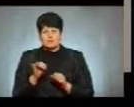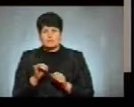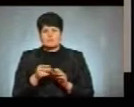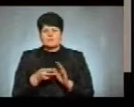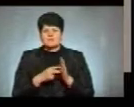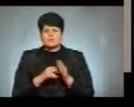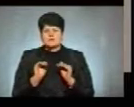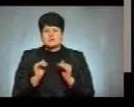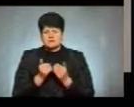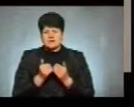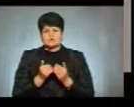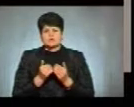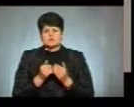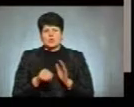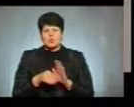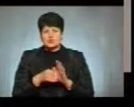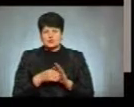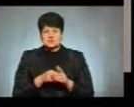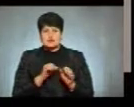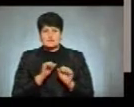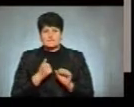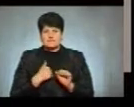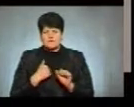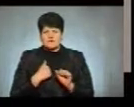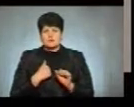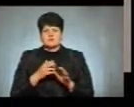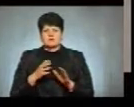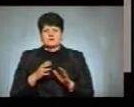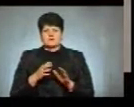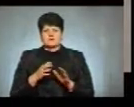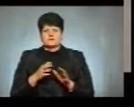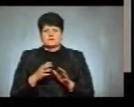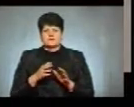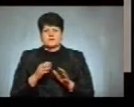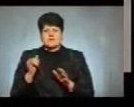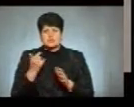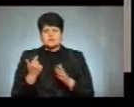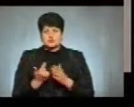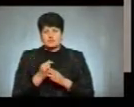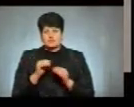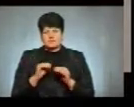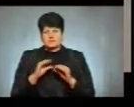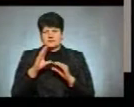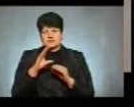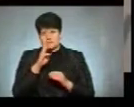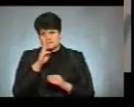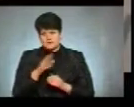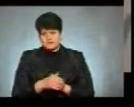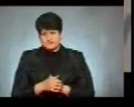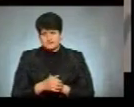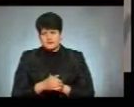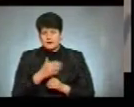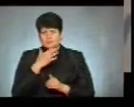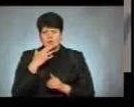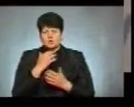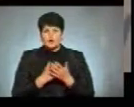корупцію в оборонній сфері, також ліквідувати монополію «Укроборонпрому» і, знову ж таки, підвищити заробітні плати. Багато